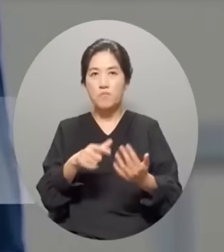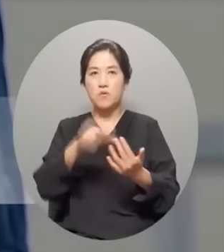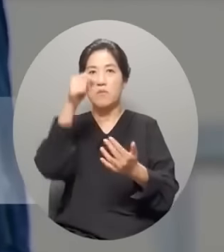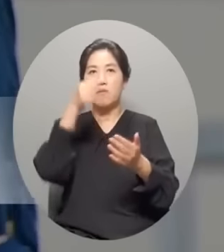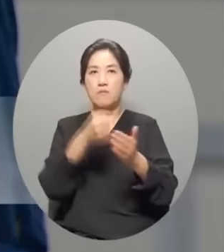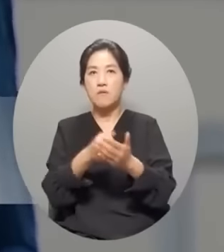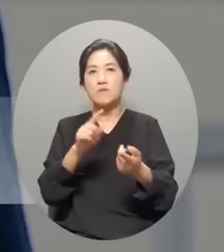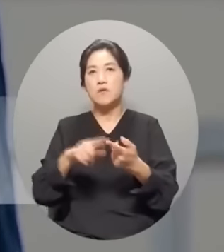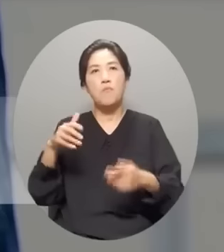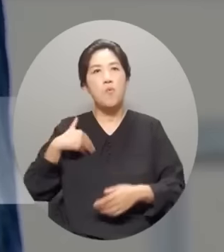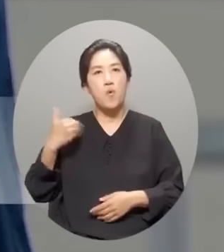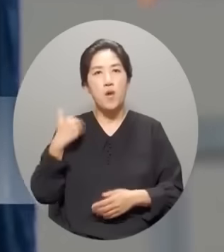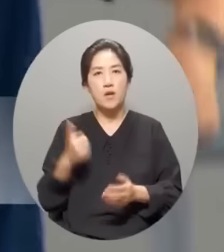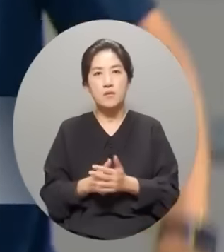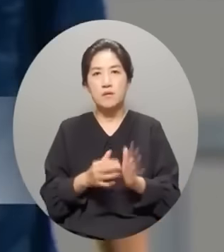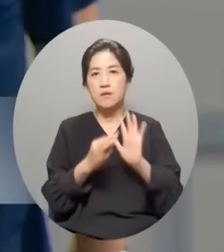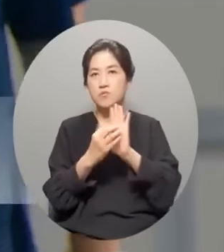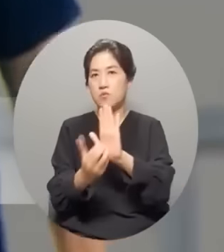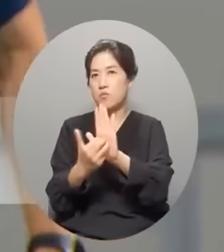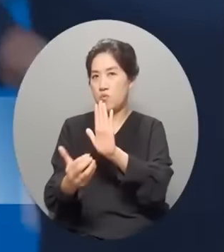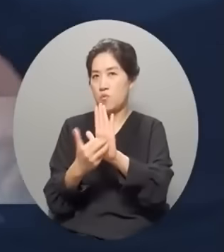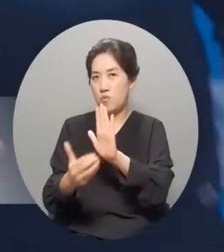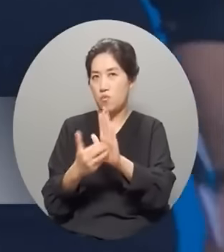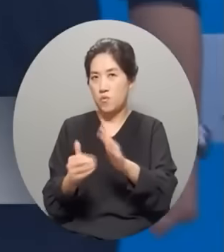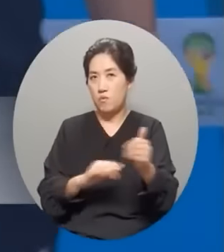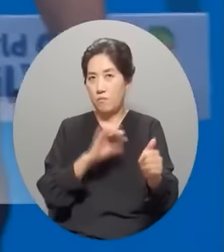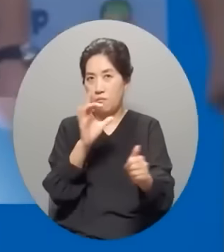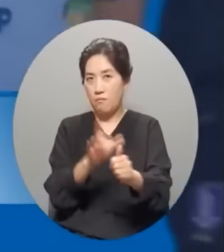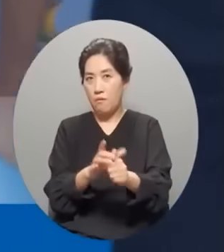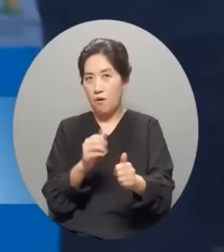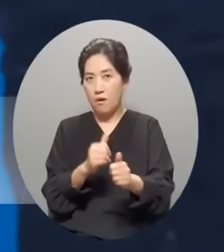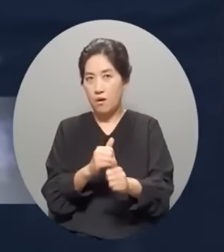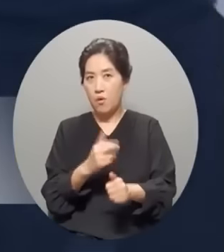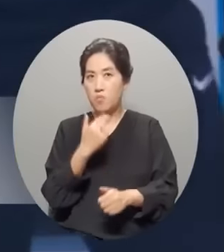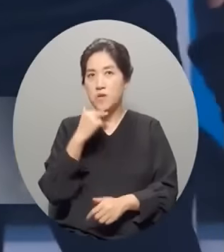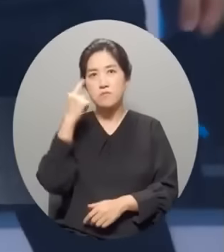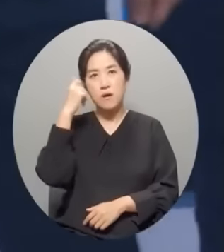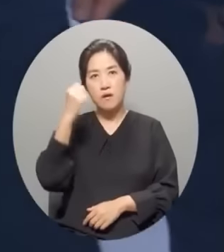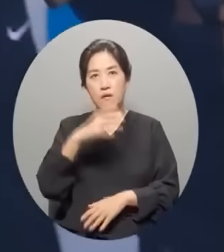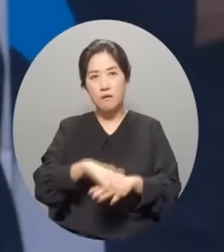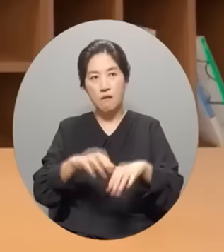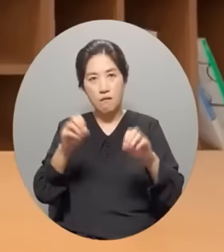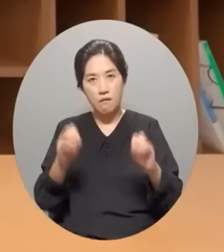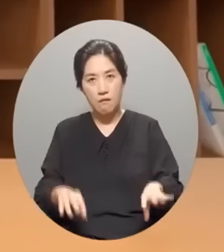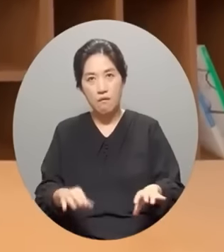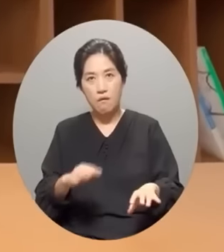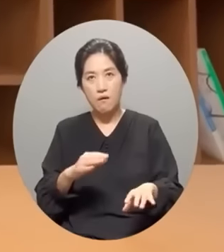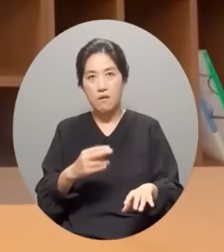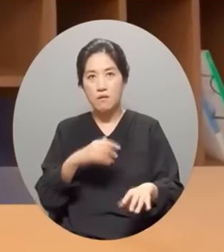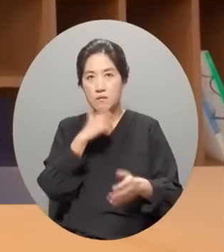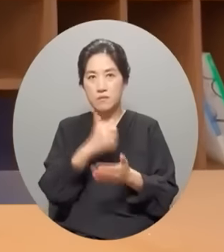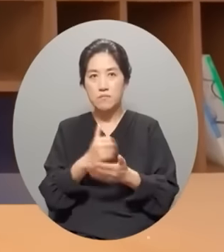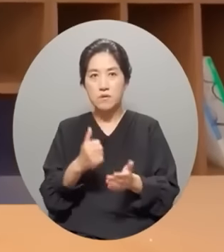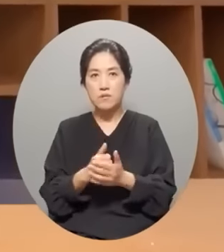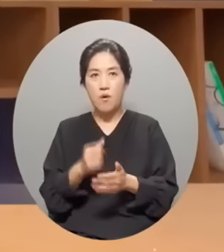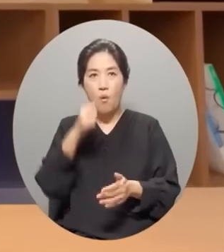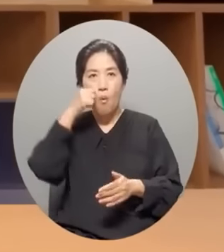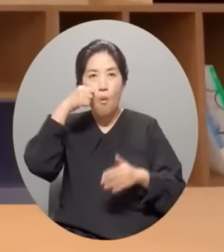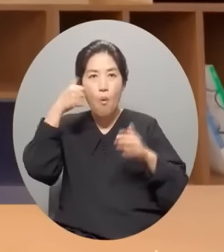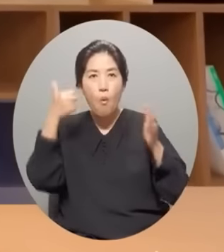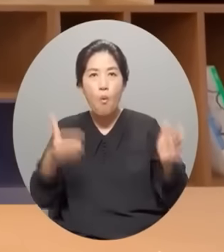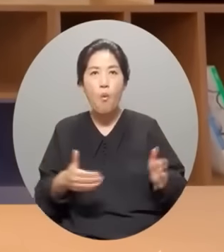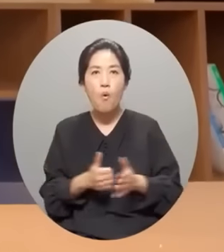몰랐고 그동안 거절 의사를 밝혀와 맞지 않는 줄 알았다며 허탈해했습니다. 이제까지 5개월